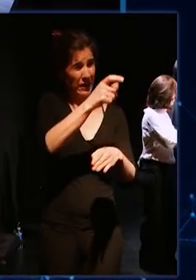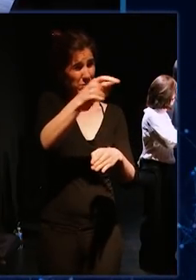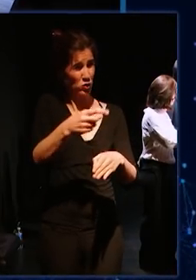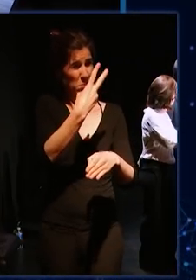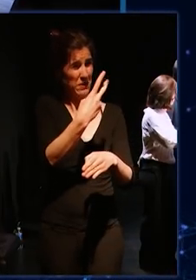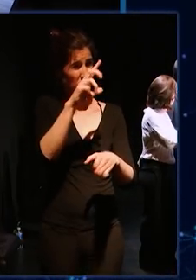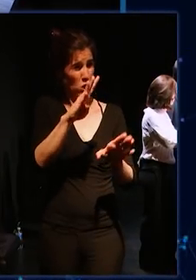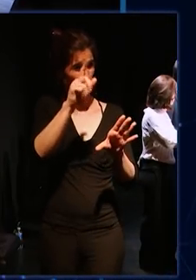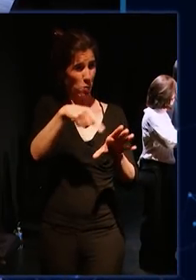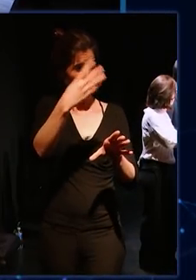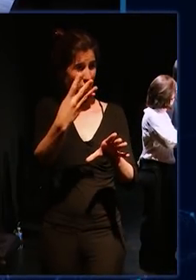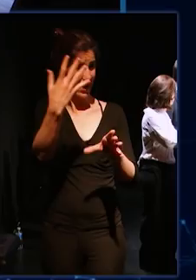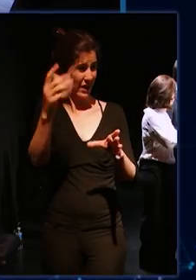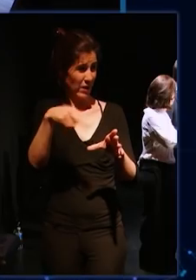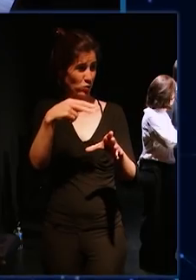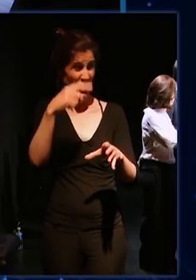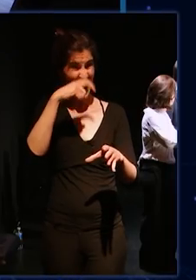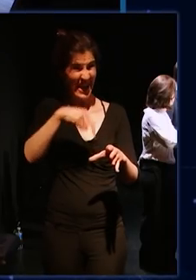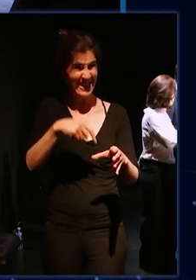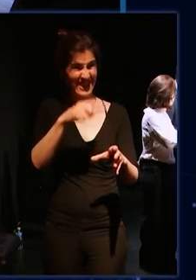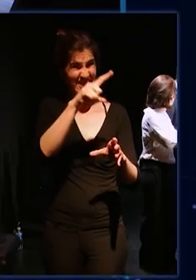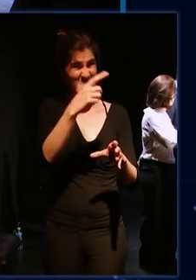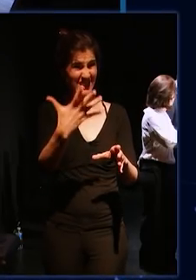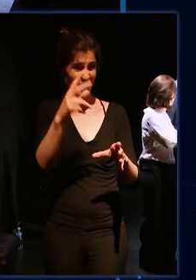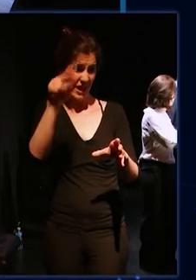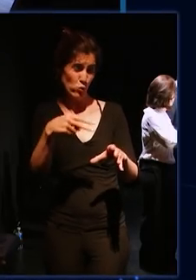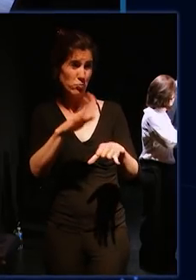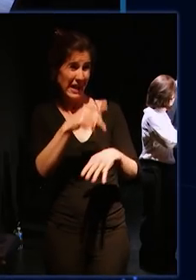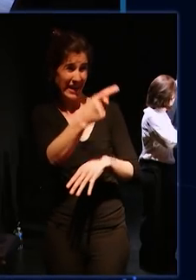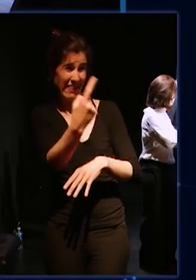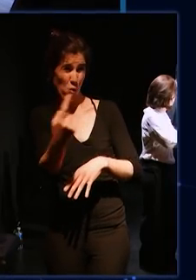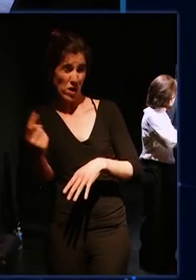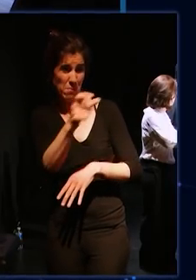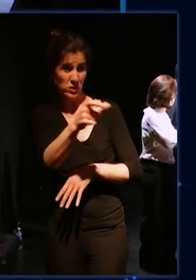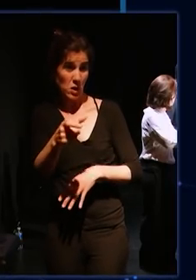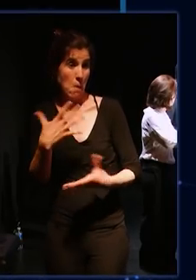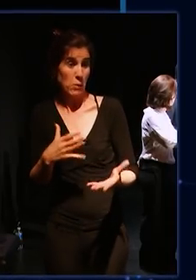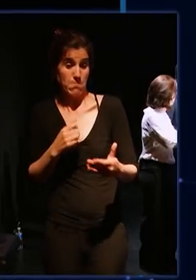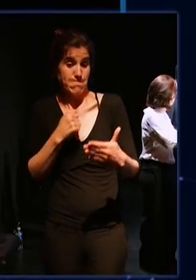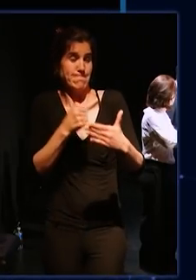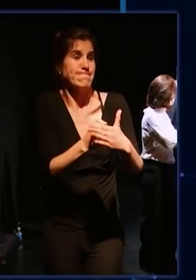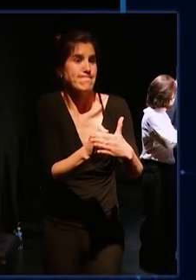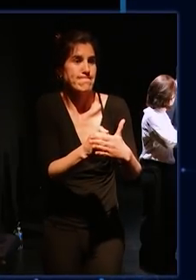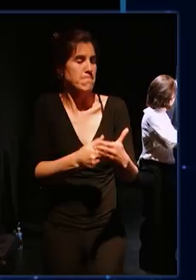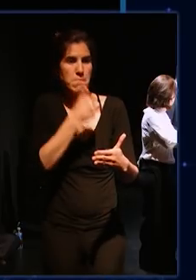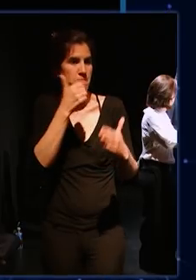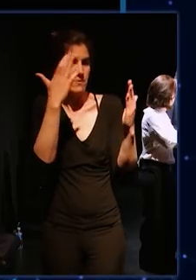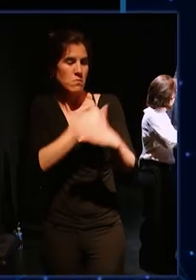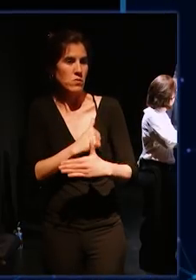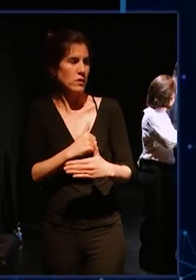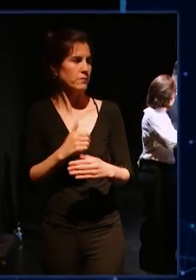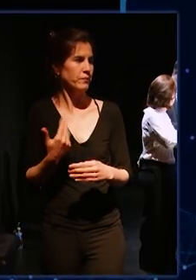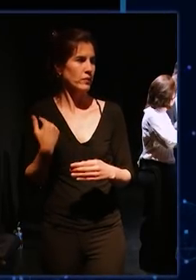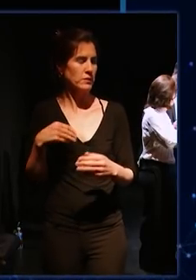euros. Enguany és de 75 euros. Però no podem més. No podem més. Álvaro Blanco, de Gent pel Canvi. Sí,